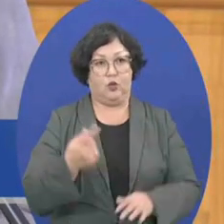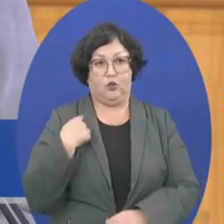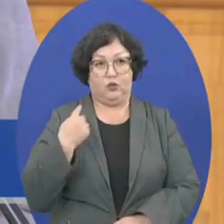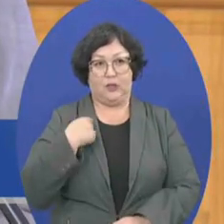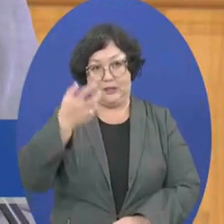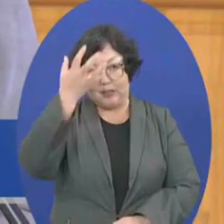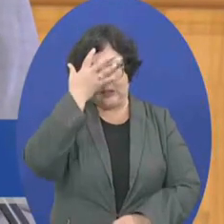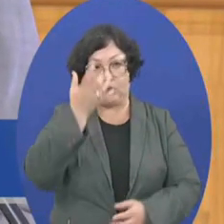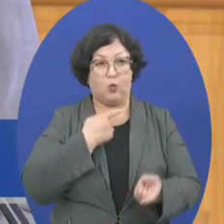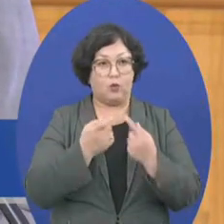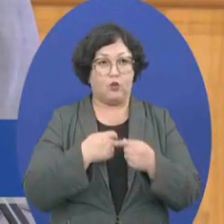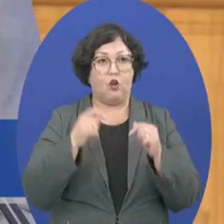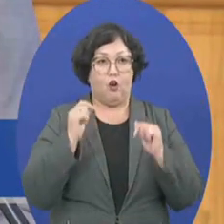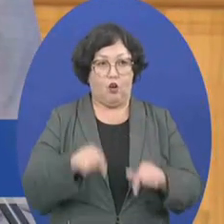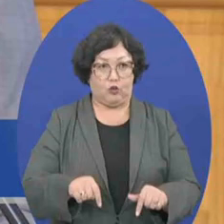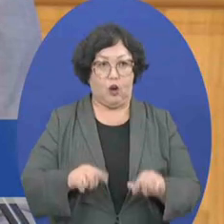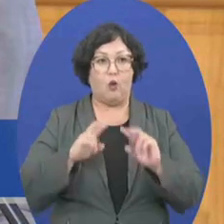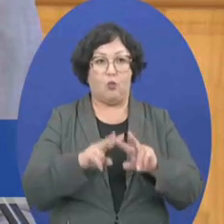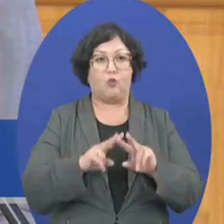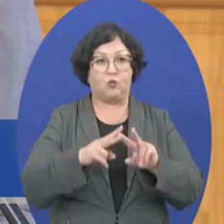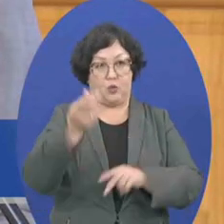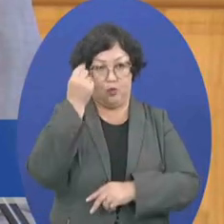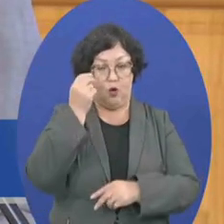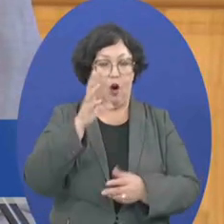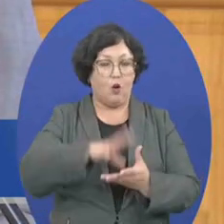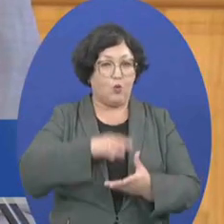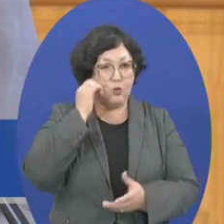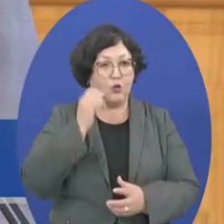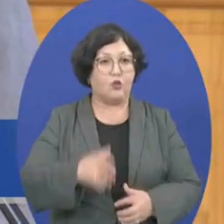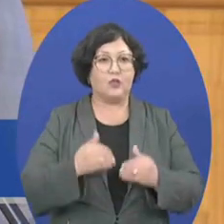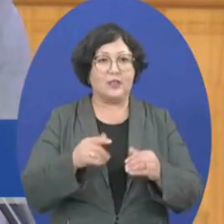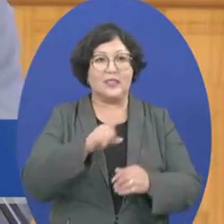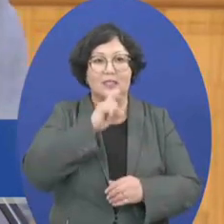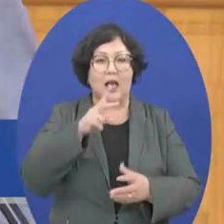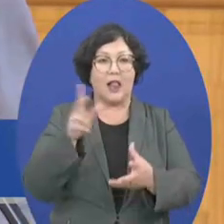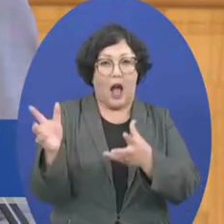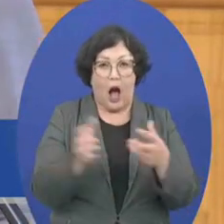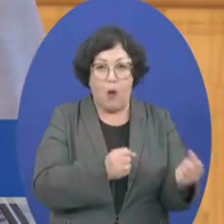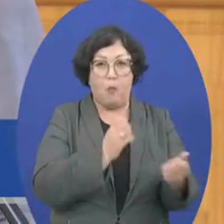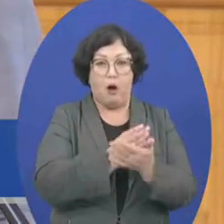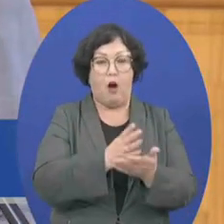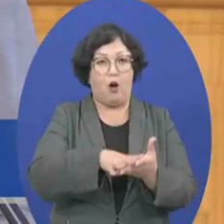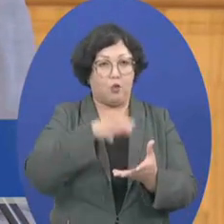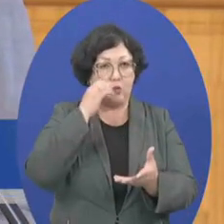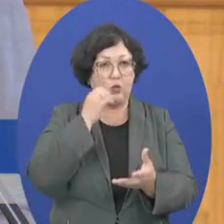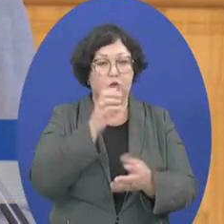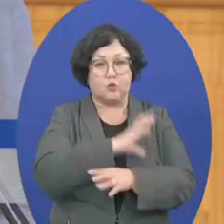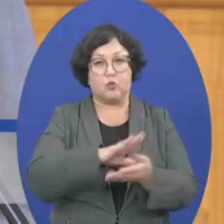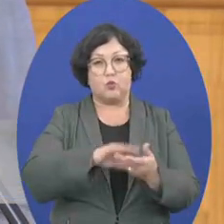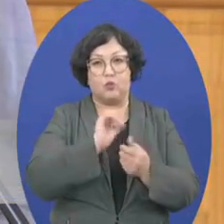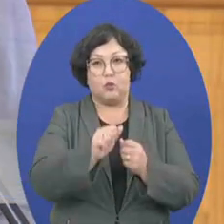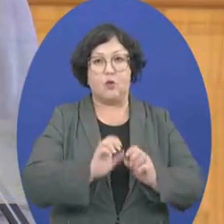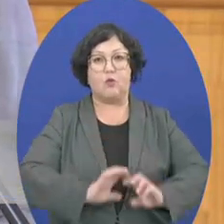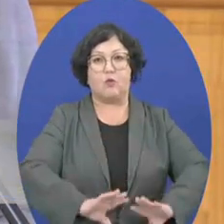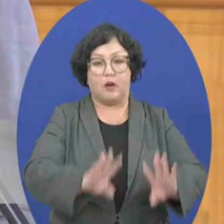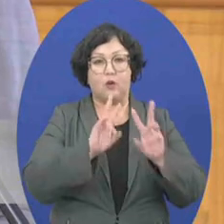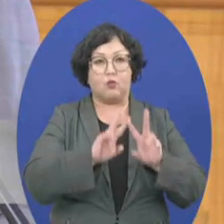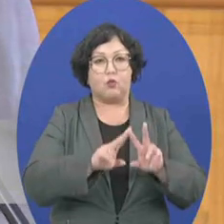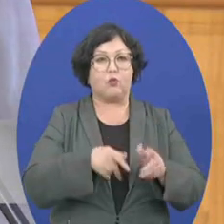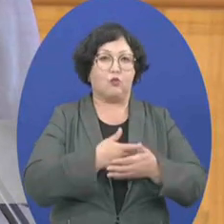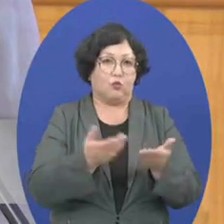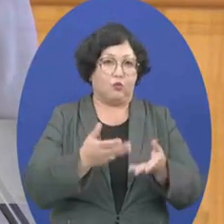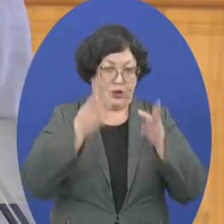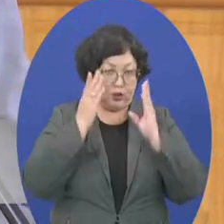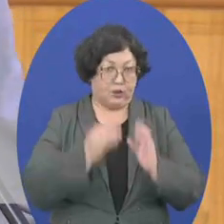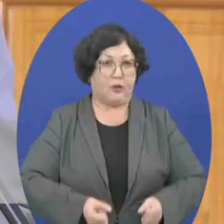засгийн газрын хуралдаанаар бол одоо үргэлжлүүлэн сурч байгаа оюутны хөгжлийн дээр авч байгаа оюутнуудын одоо суралцлын төлбөрийг бол үргэлжлүүлэн олгох бол ийм шийдвэр бол гарсан